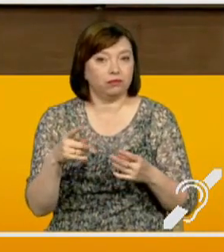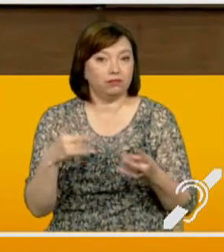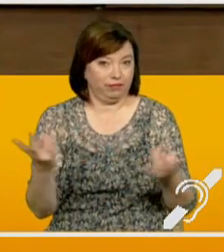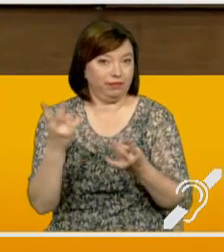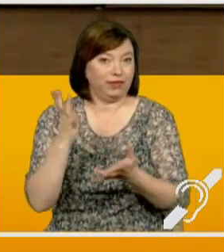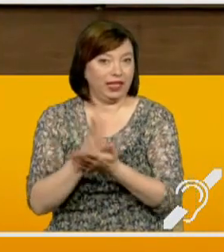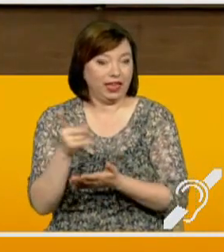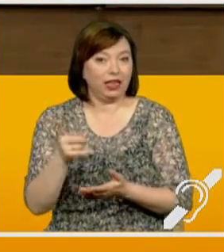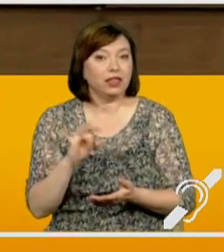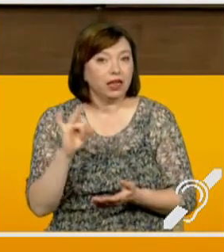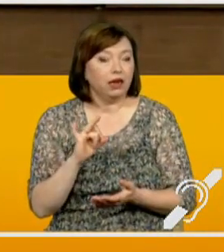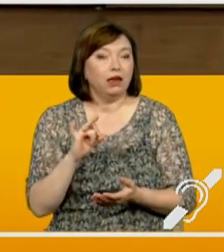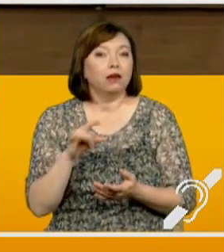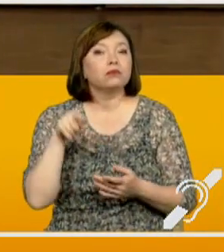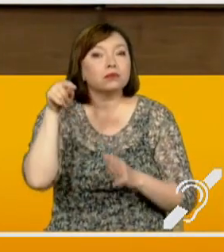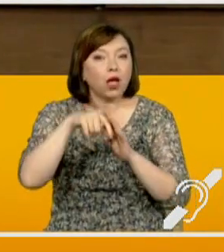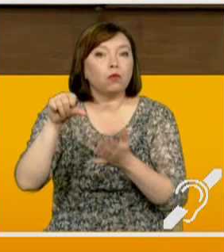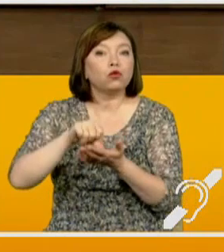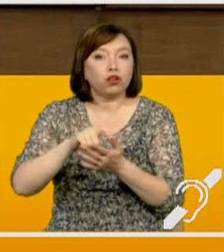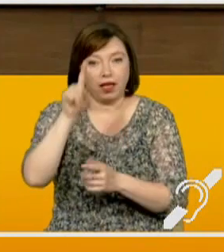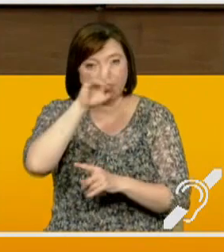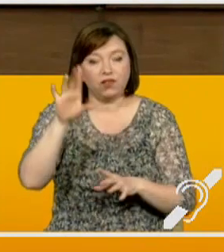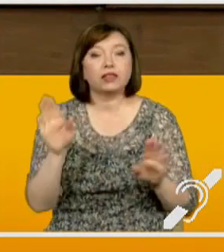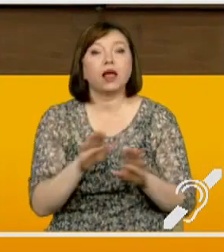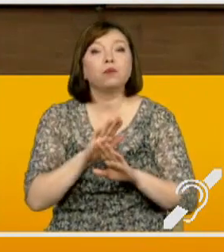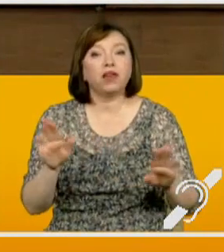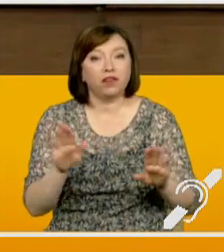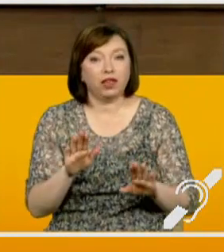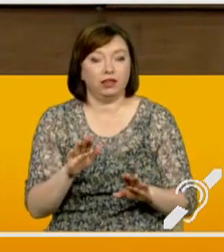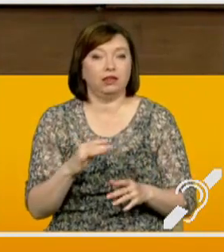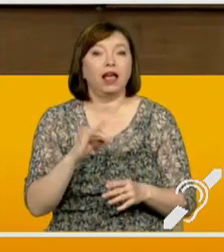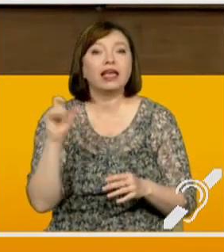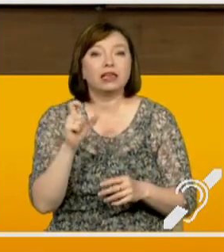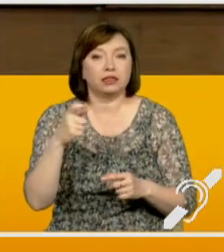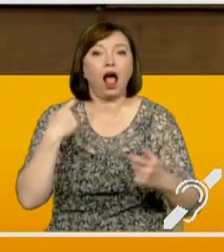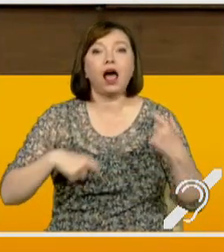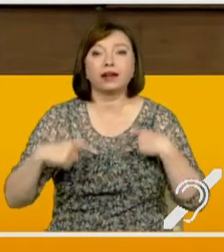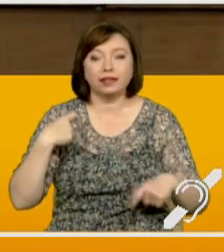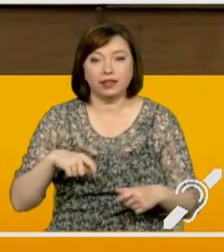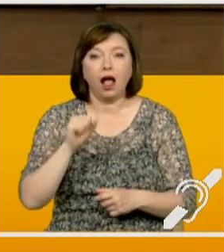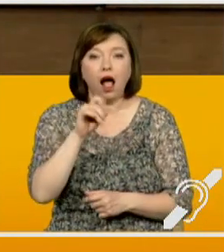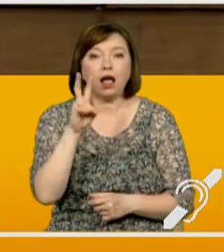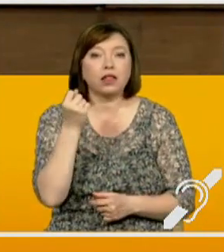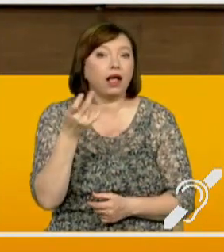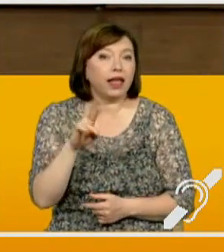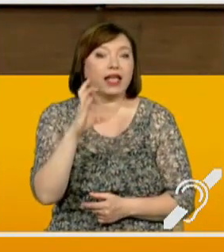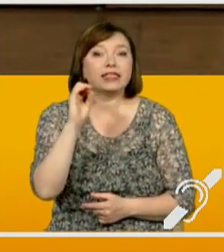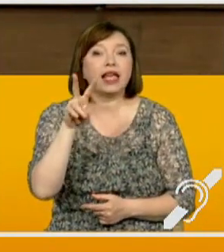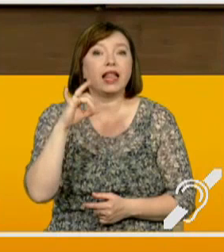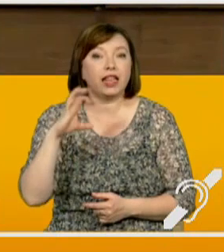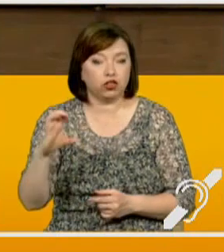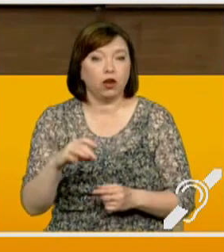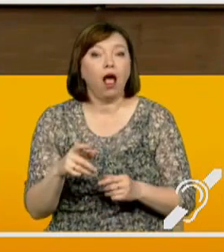desfășurare și o are ca protagonistă pe cunoscuta interpretă de origine argentiniană, Analia Selic, acompaniată